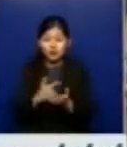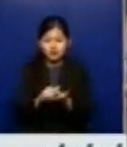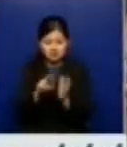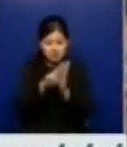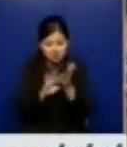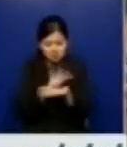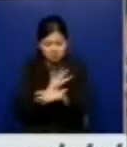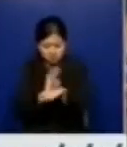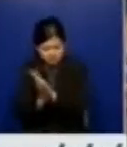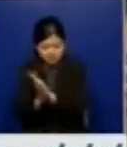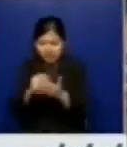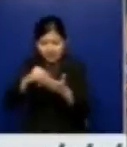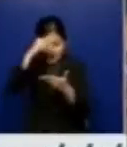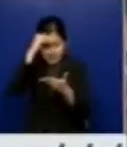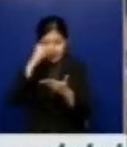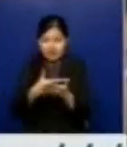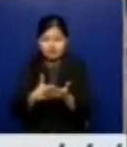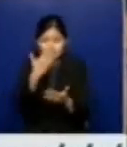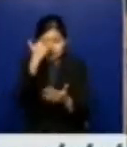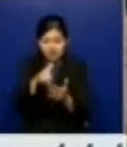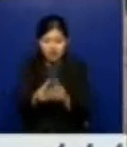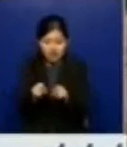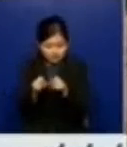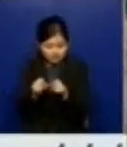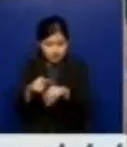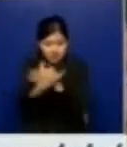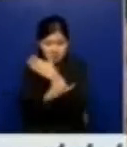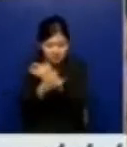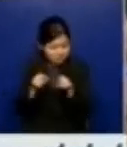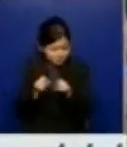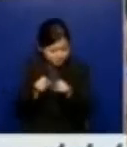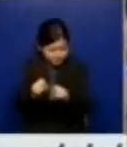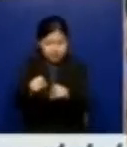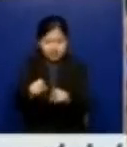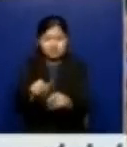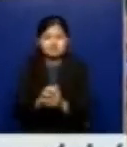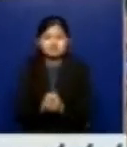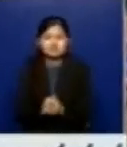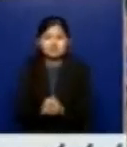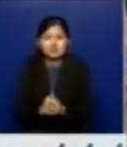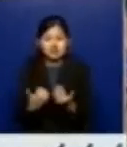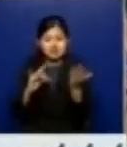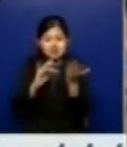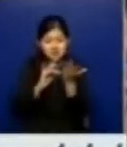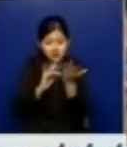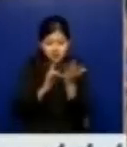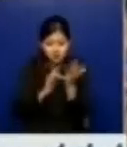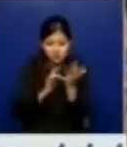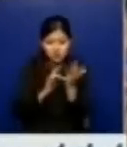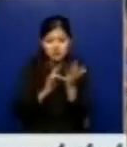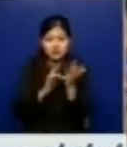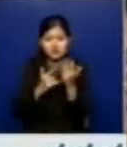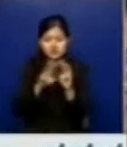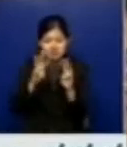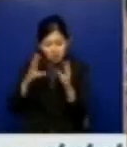หลักสูตรการศึกษาเพื่อให้เท่าทันกับต่างประเทศเป็นสิ่งที่ต้องเปลี่ยนวันนี้เทคโนโลยีองค์ความรู้เปลี่ยนห